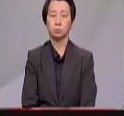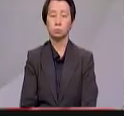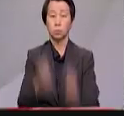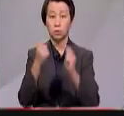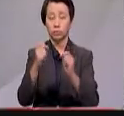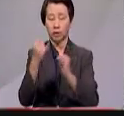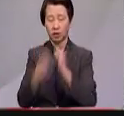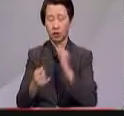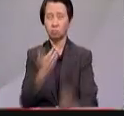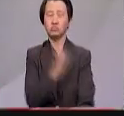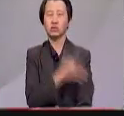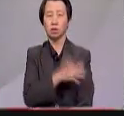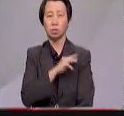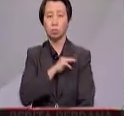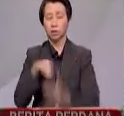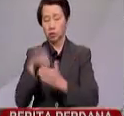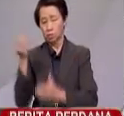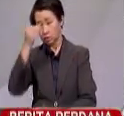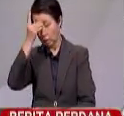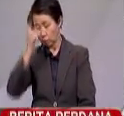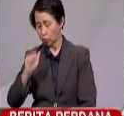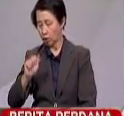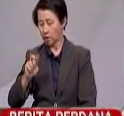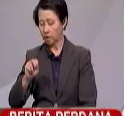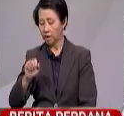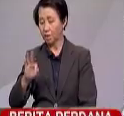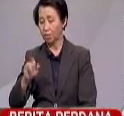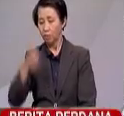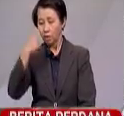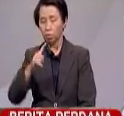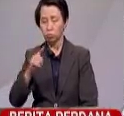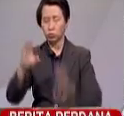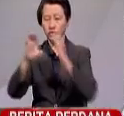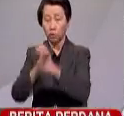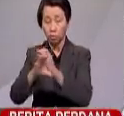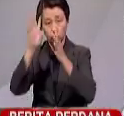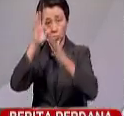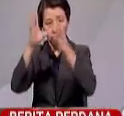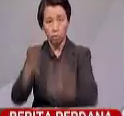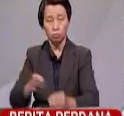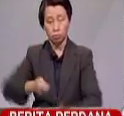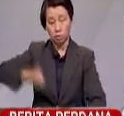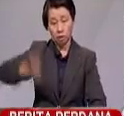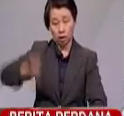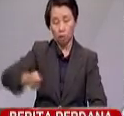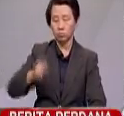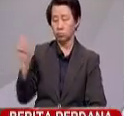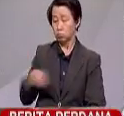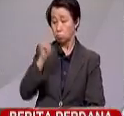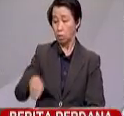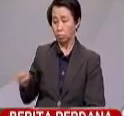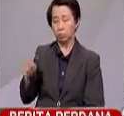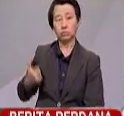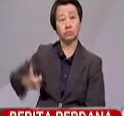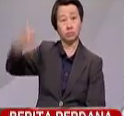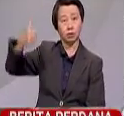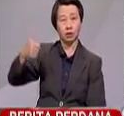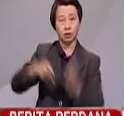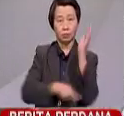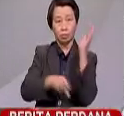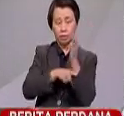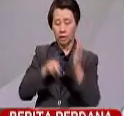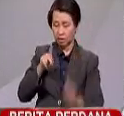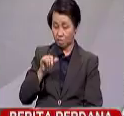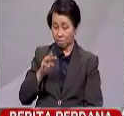Cubaan terakhir bekas Menteri Luar Datuk Seri Anifah Aman untuk mencabar keputusan penghakiman yang membatalkan kemenangannya di Parlimen